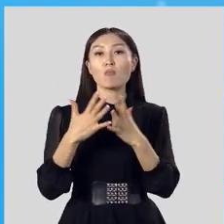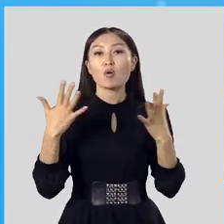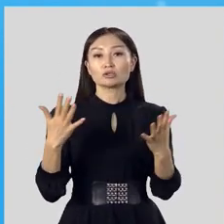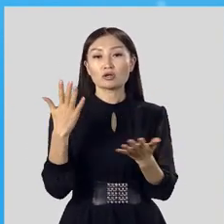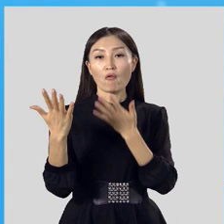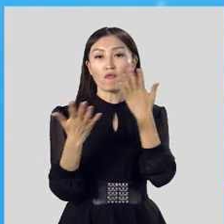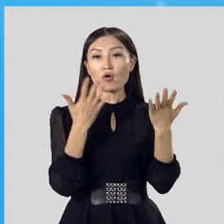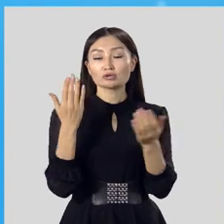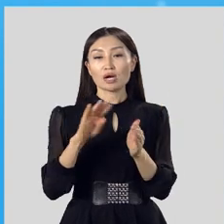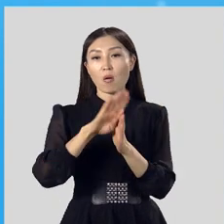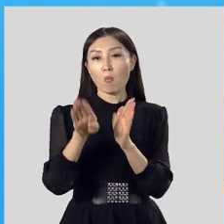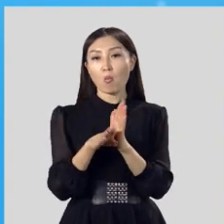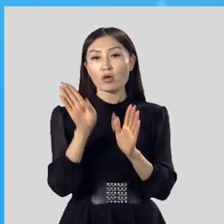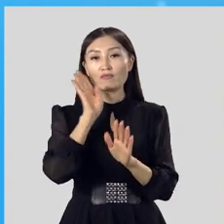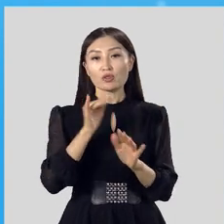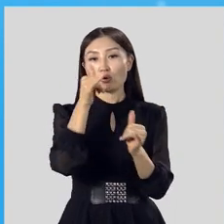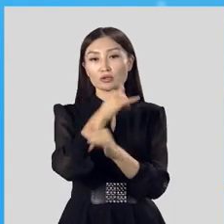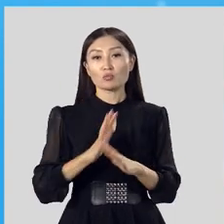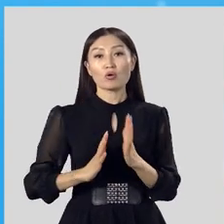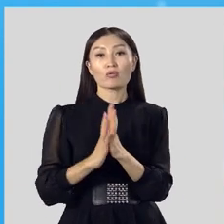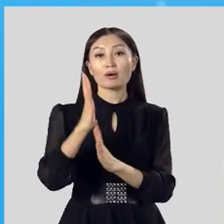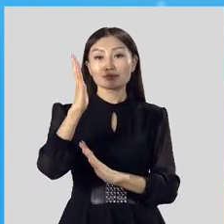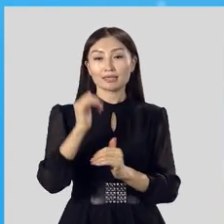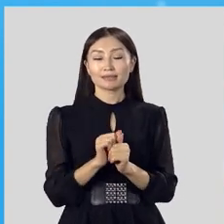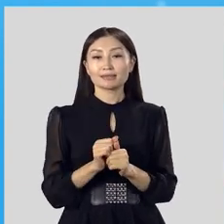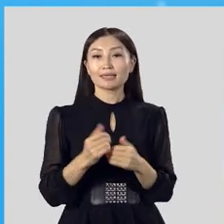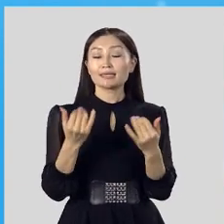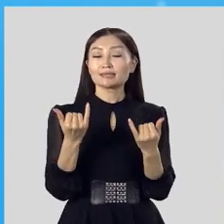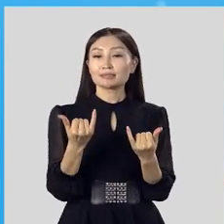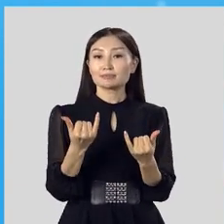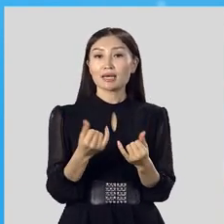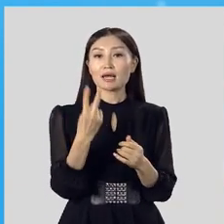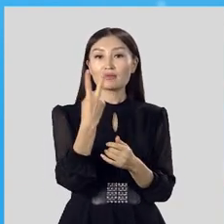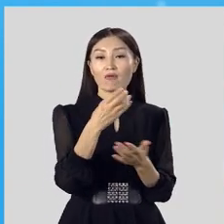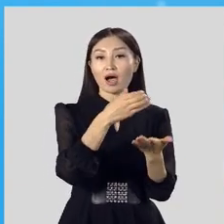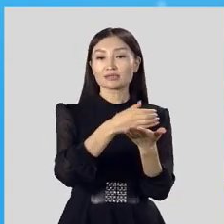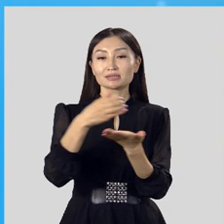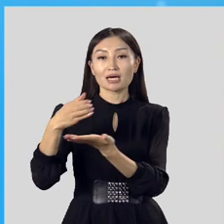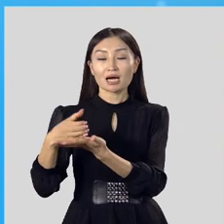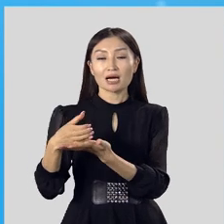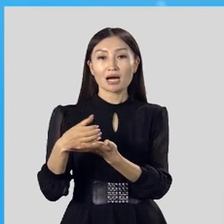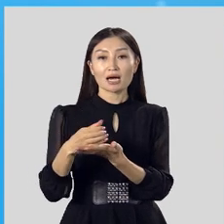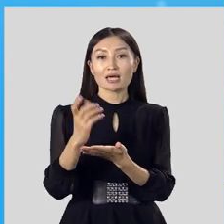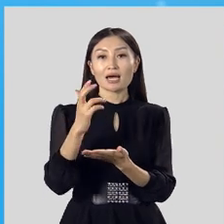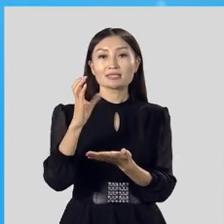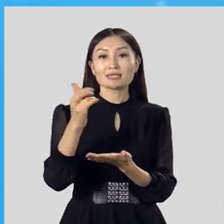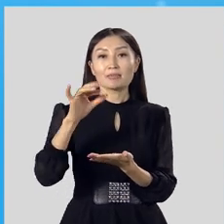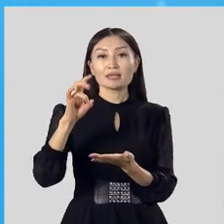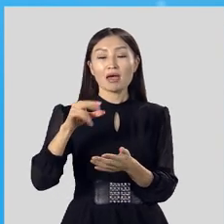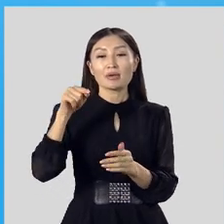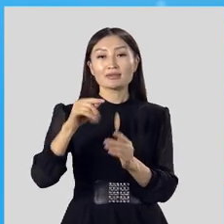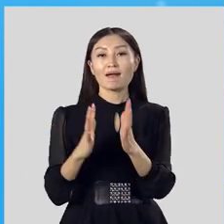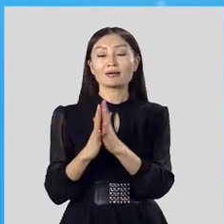воздуха и под водой не прорастают. Теперь возьмем 2 стакана с семенами тех растений,